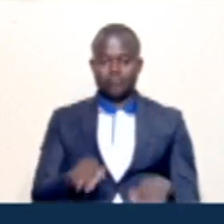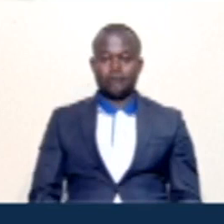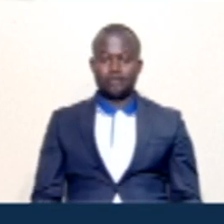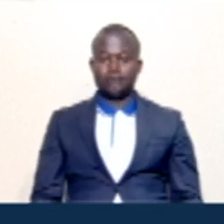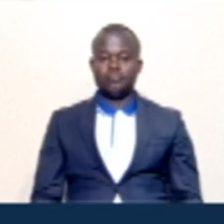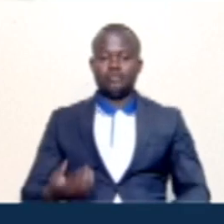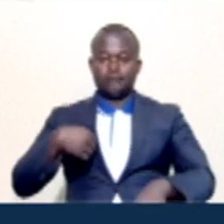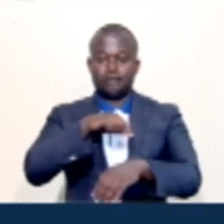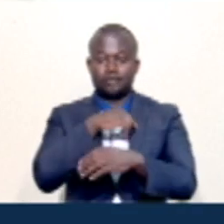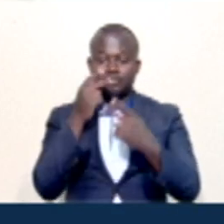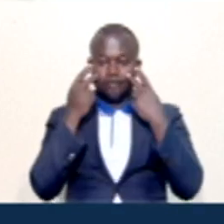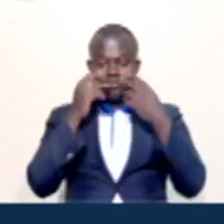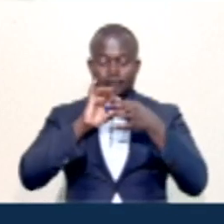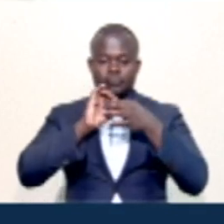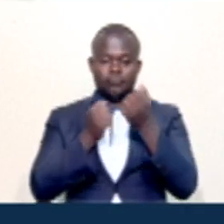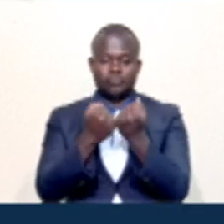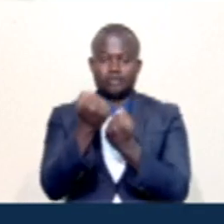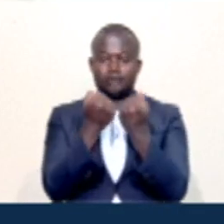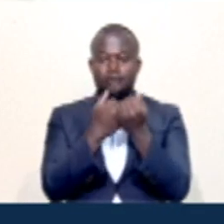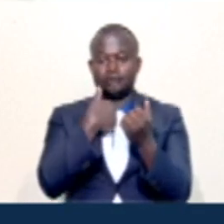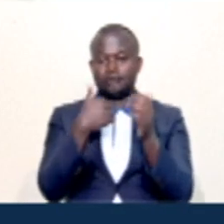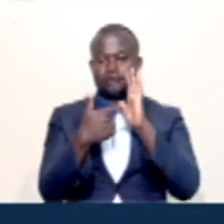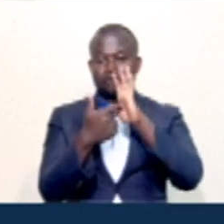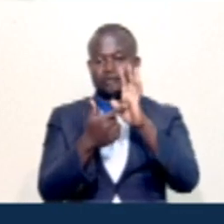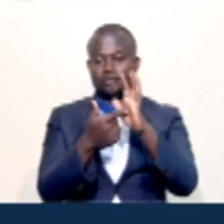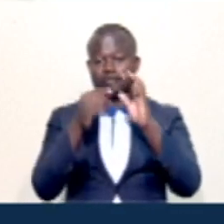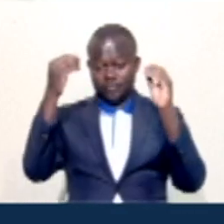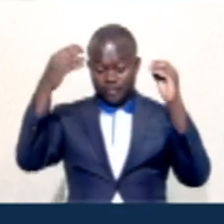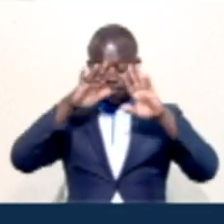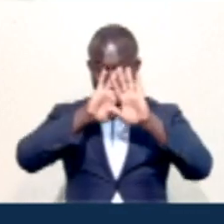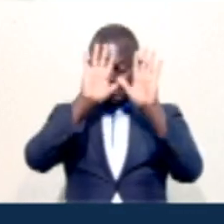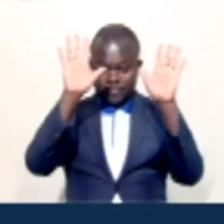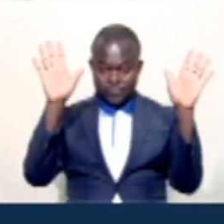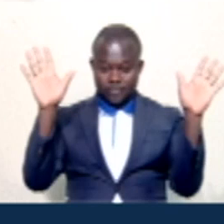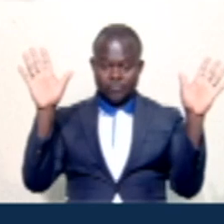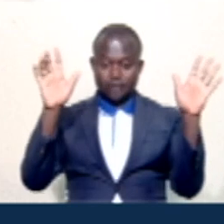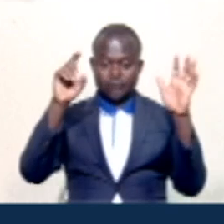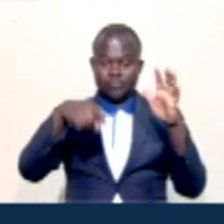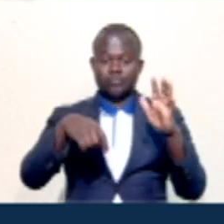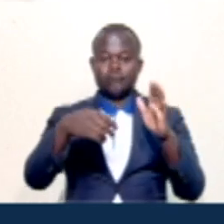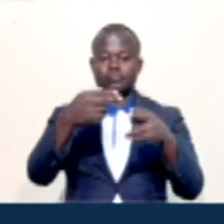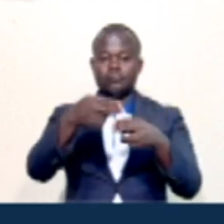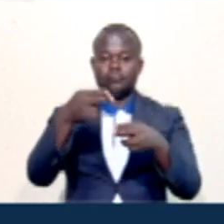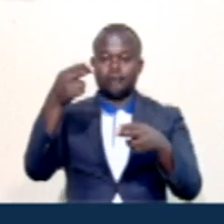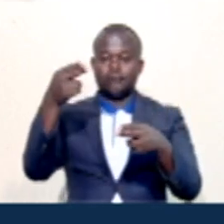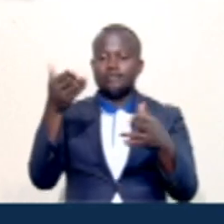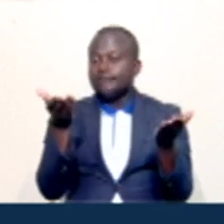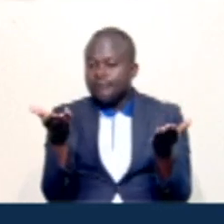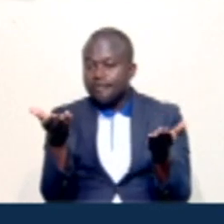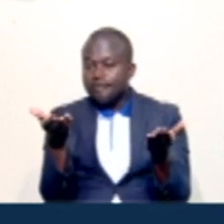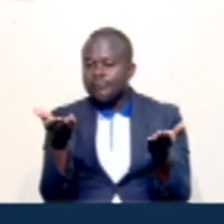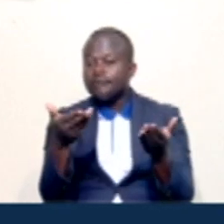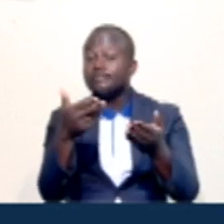twabonye nuko rero mikoranire n'inzego nuko abantu bafite ibibaranga bisobanutse, ukwiye rero no kumubaza izina rye ku